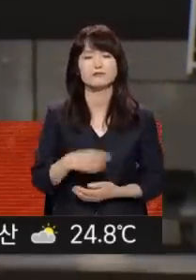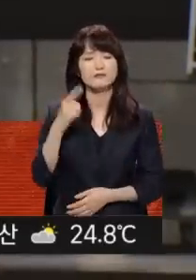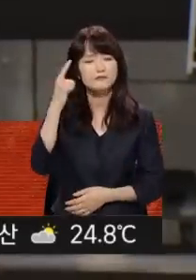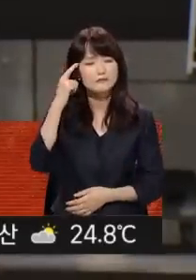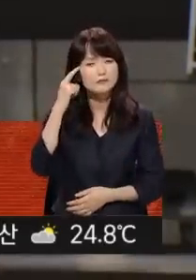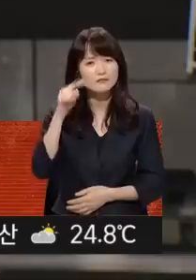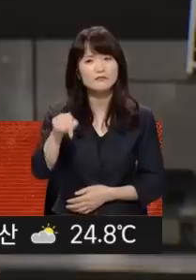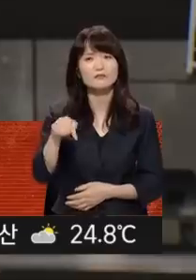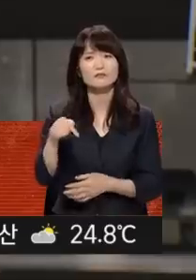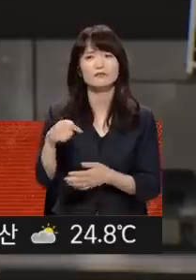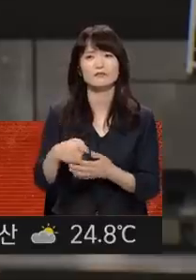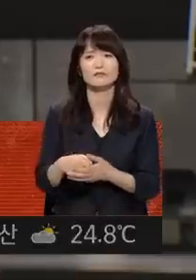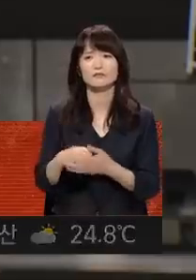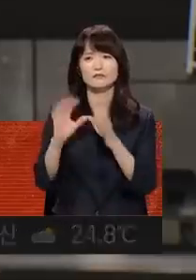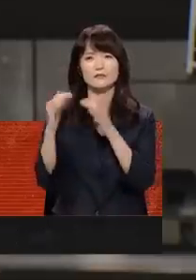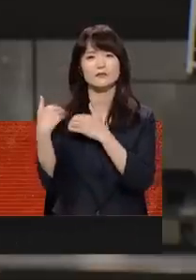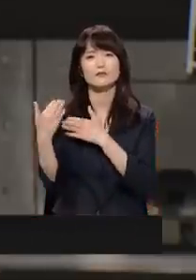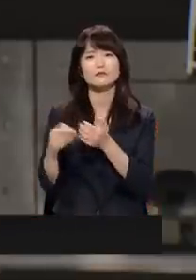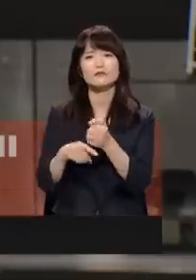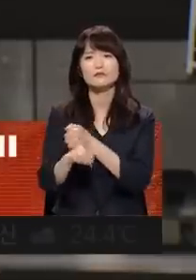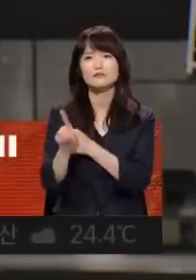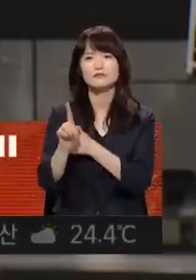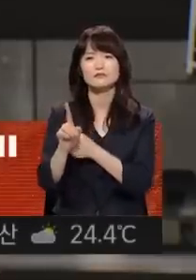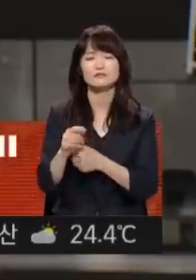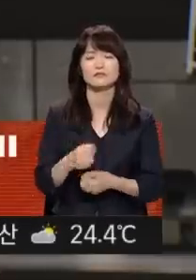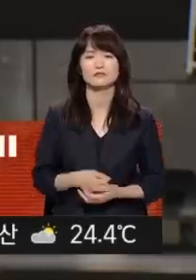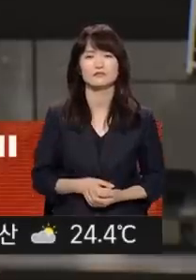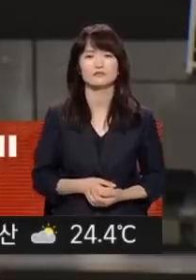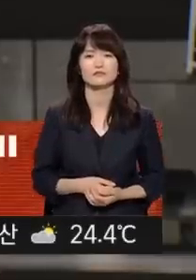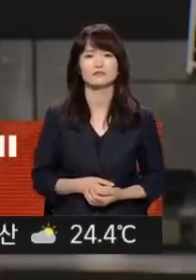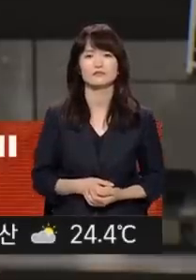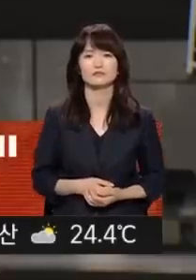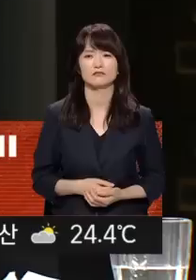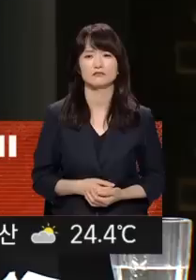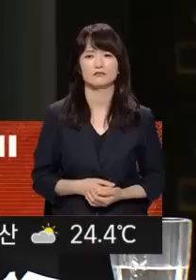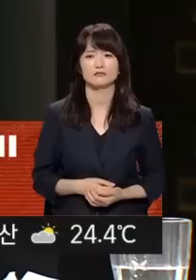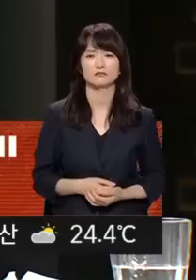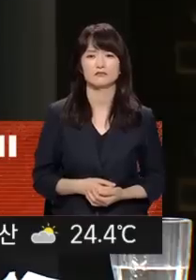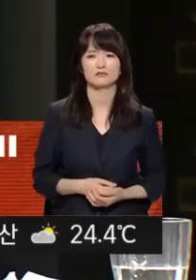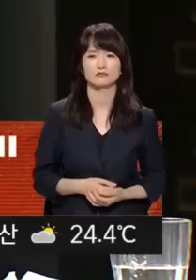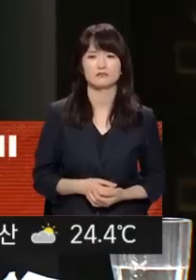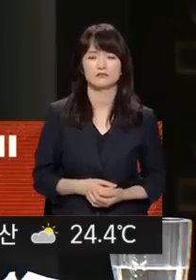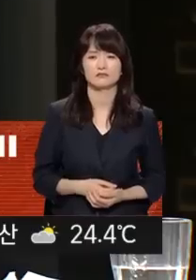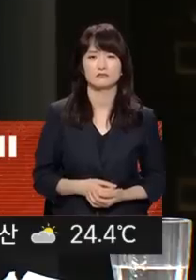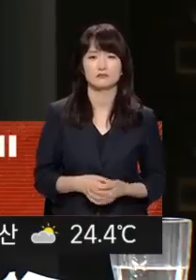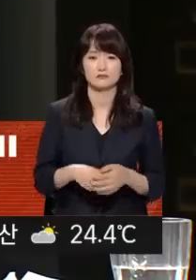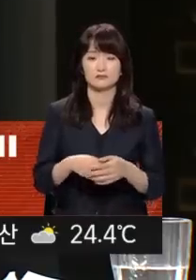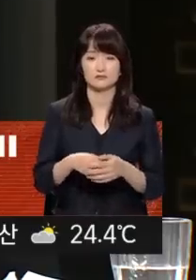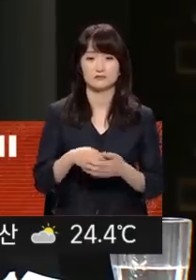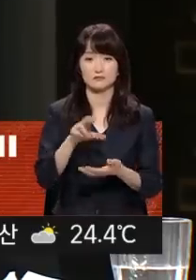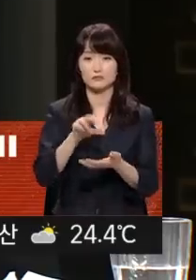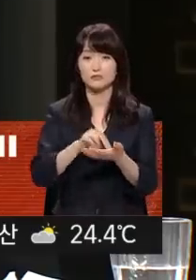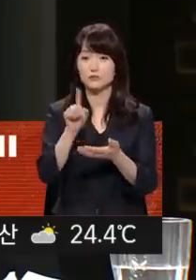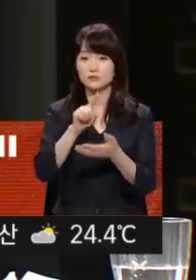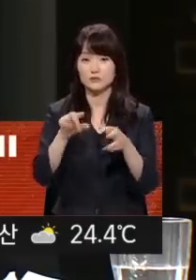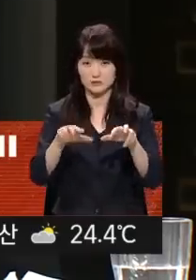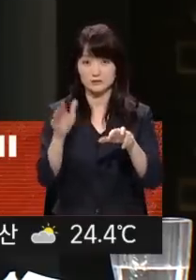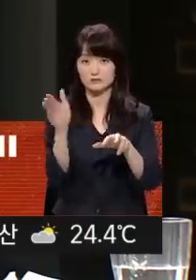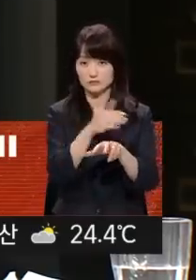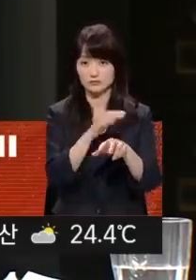왜 이렇게 방치가 됐을까요 거기서부터 참 이해가 안 가네요 자 그런데 더 큰 문제는 지금부터입니다 보통 이런